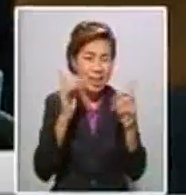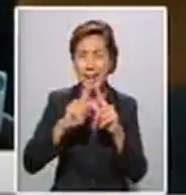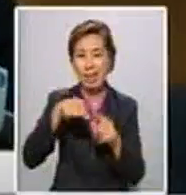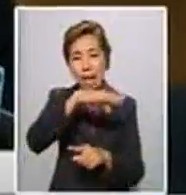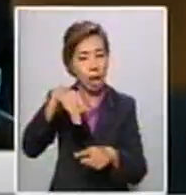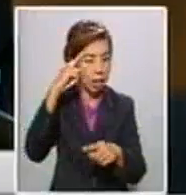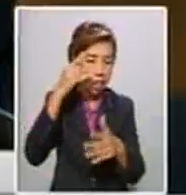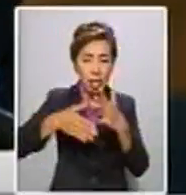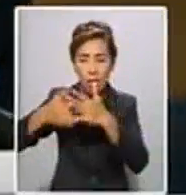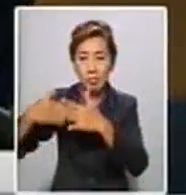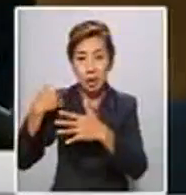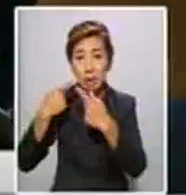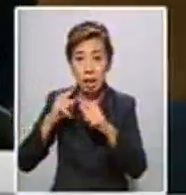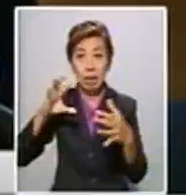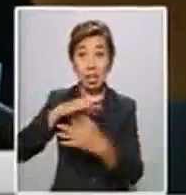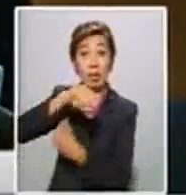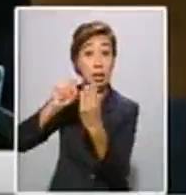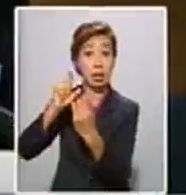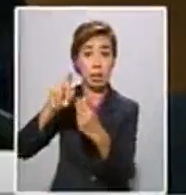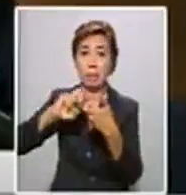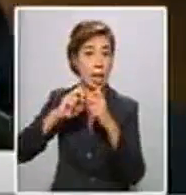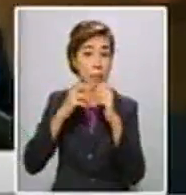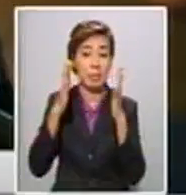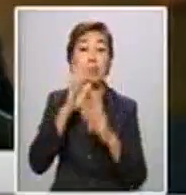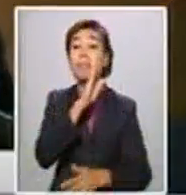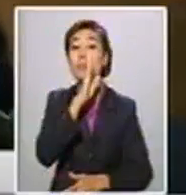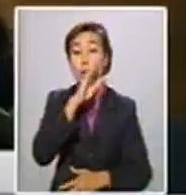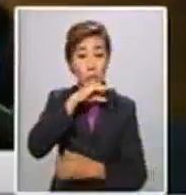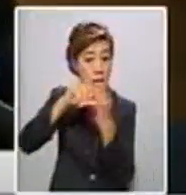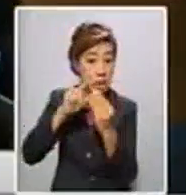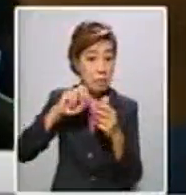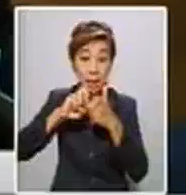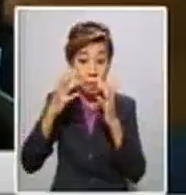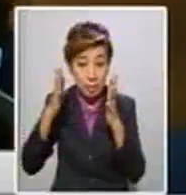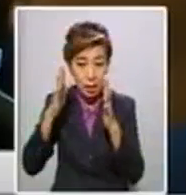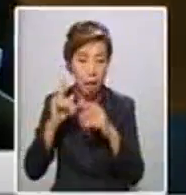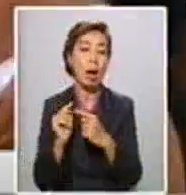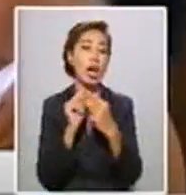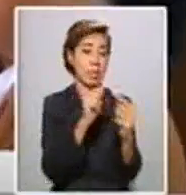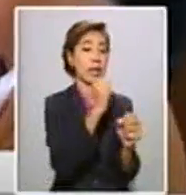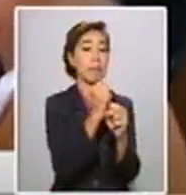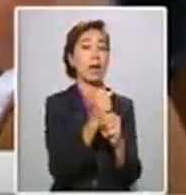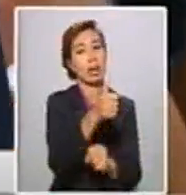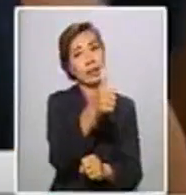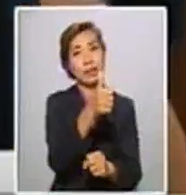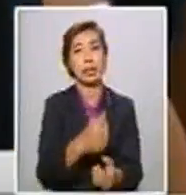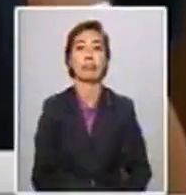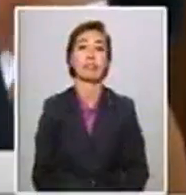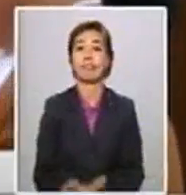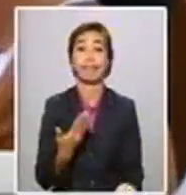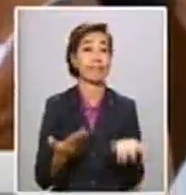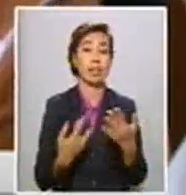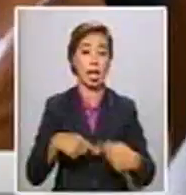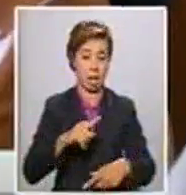ถ้ามันกระบวนการเรื่องเศรษฐกิจไม่มีปัญหานะฮะผมคิดว่าเรามาว่ากันเรื่องนี้ก็เป็นความสวยงาม ไม่ครับเราก็ทำหน้าที่ของเราส